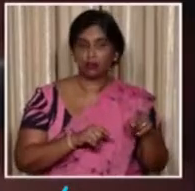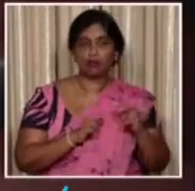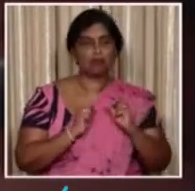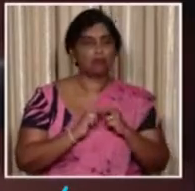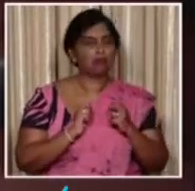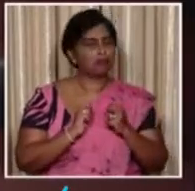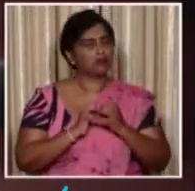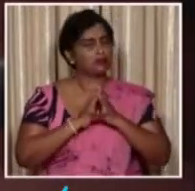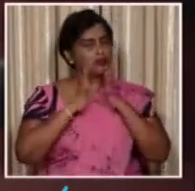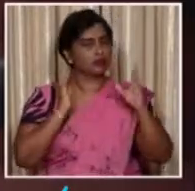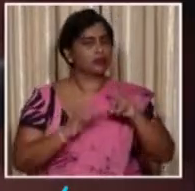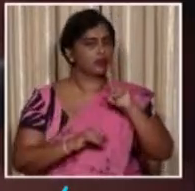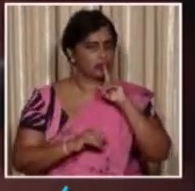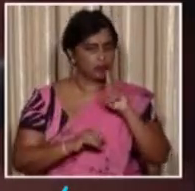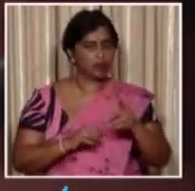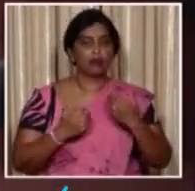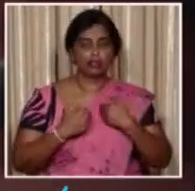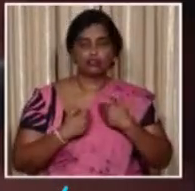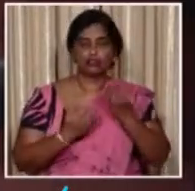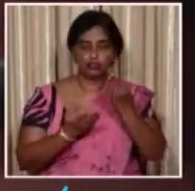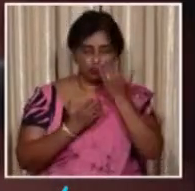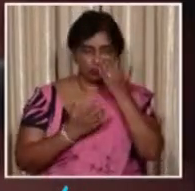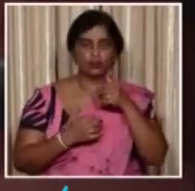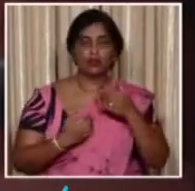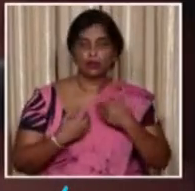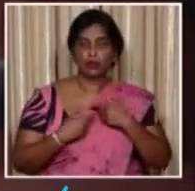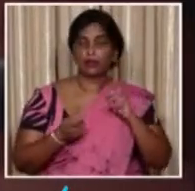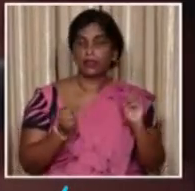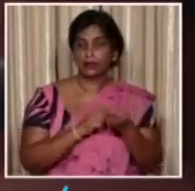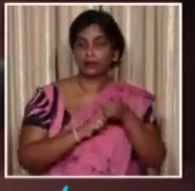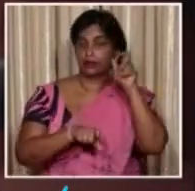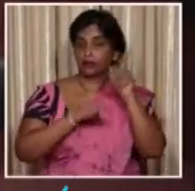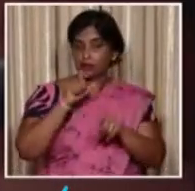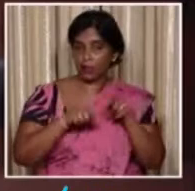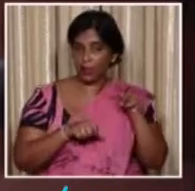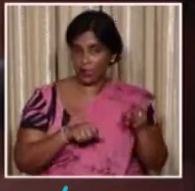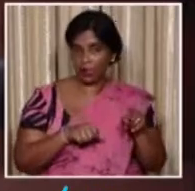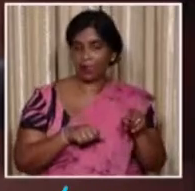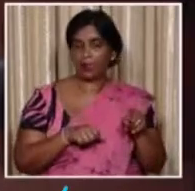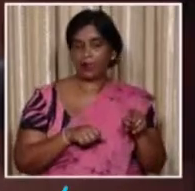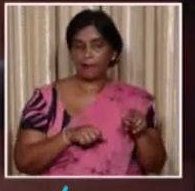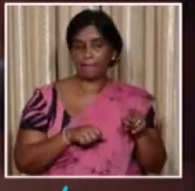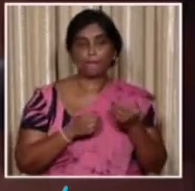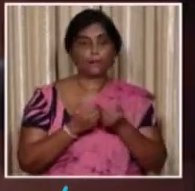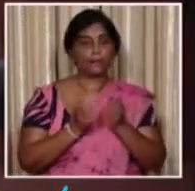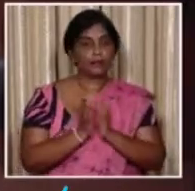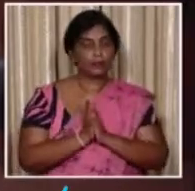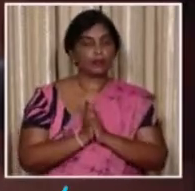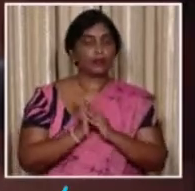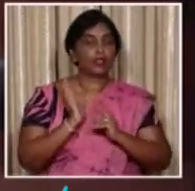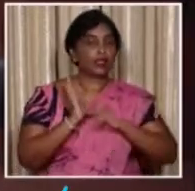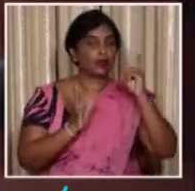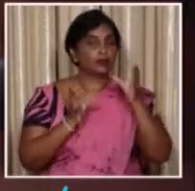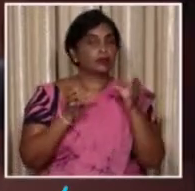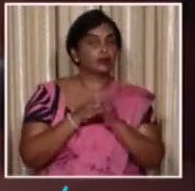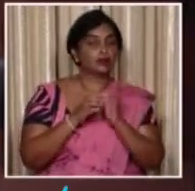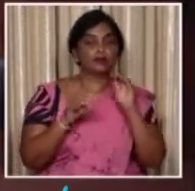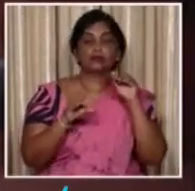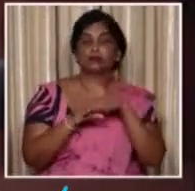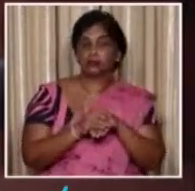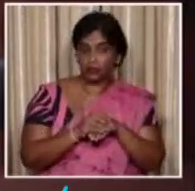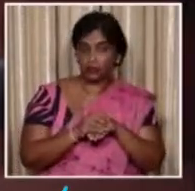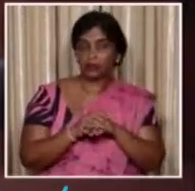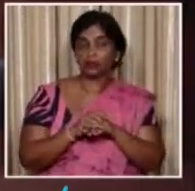අර්බුදයක් අපි ඇති වෙනකන් කියලා තියෙනවා. මොකද අපි දැක්ක අපේ ක්‍රිකට් ක්‍රීඩකයන්ට තමන්ගේ ජාතික කණ්ඩායම නියෝජනය කරනවා යැයි